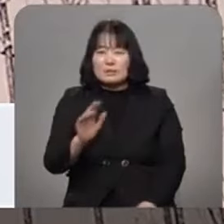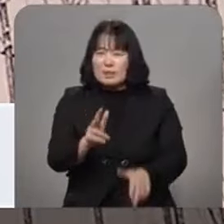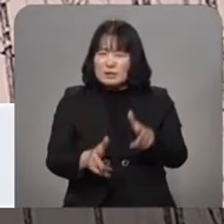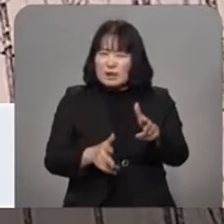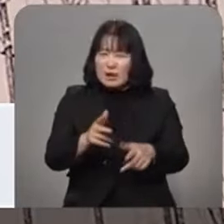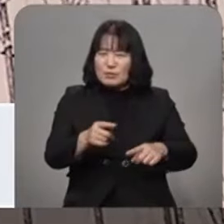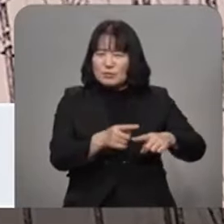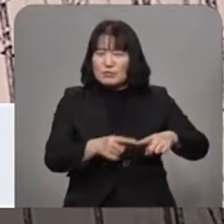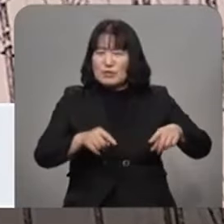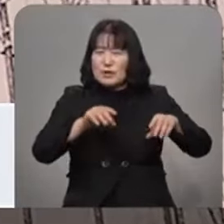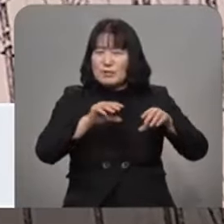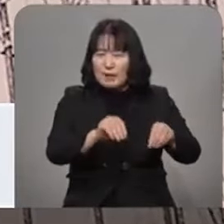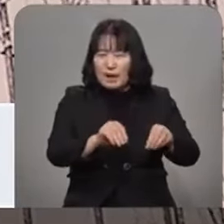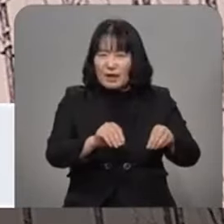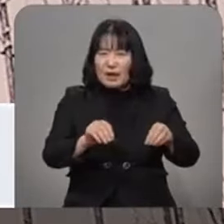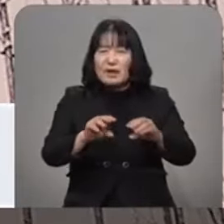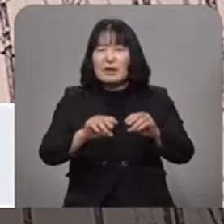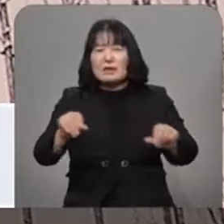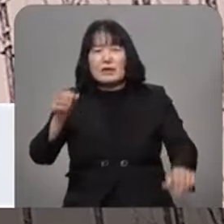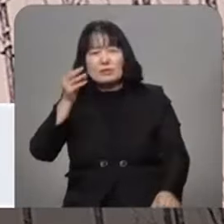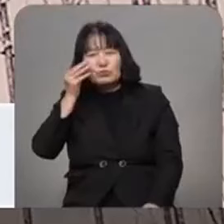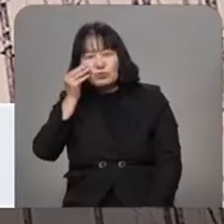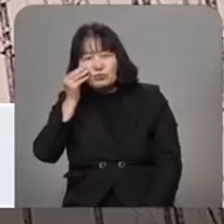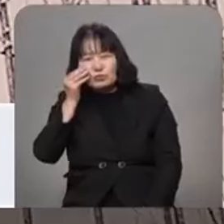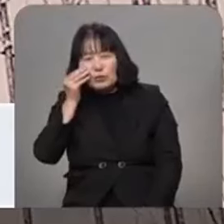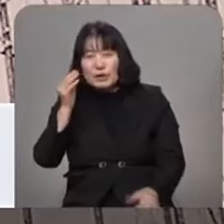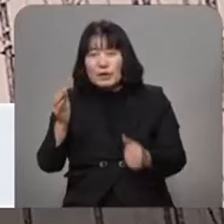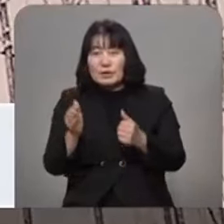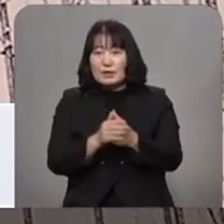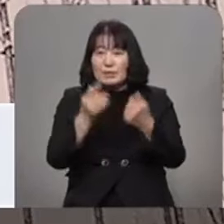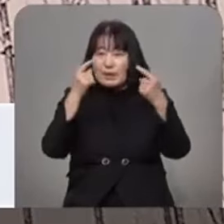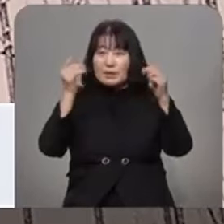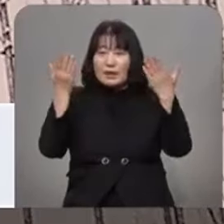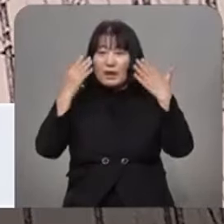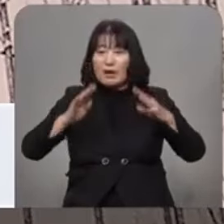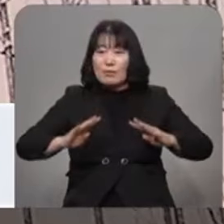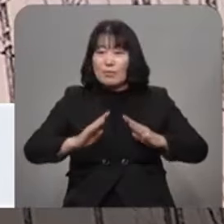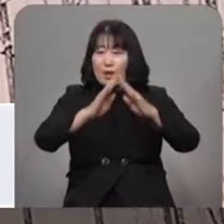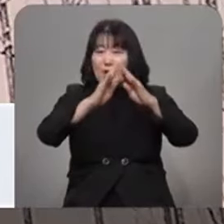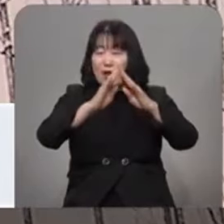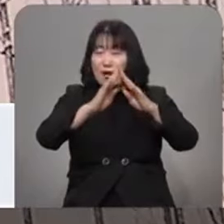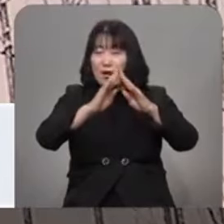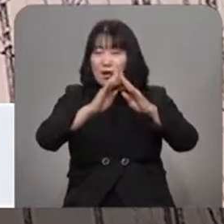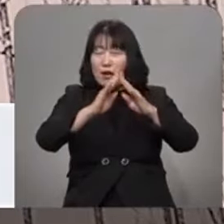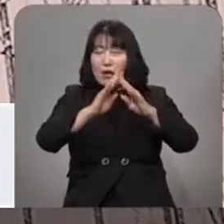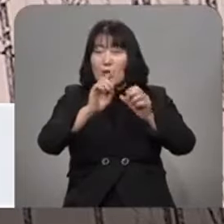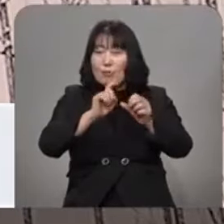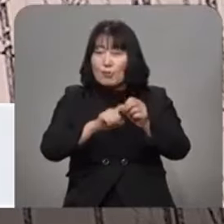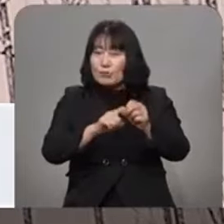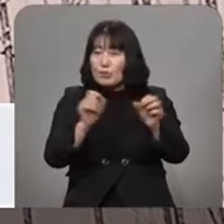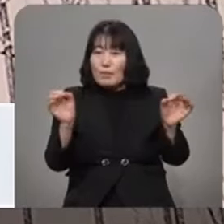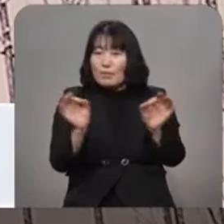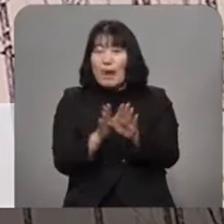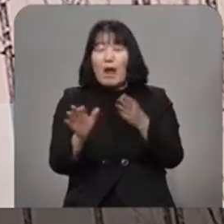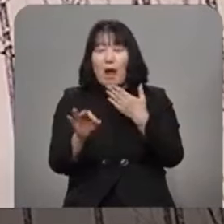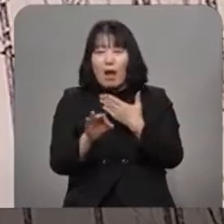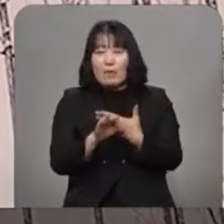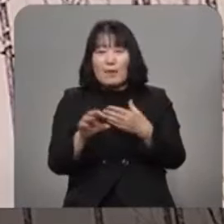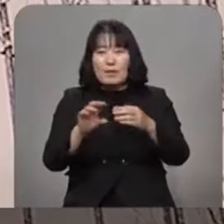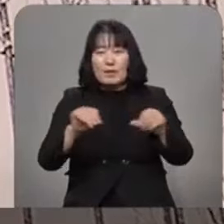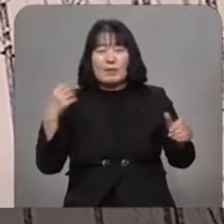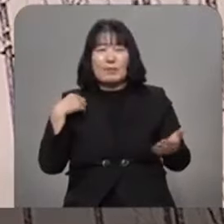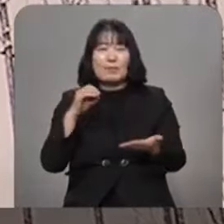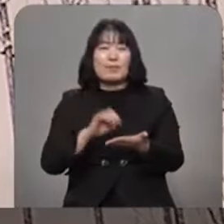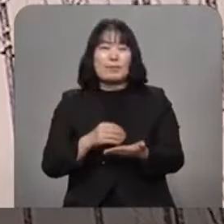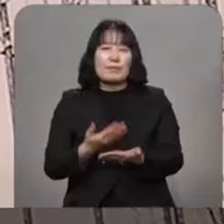땅은 방치되고 있습니다 급기와 주민들이 대학을 지을게 아니라면 땅을 반환하라고 요구하고 나섰습니다 이현기